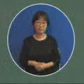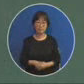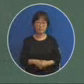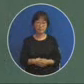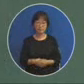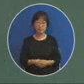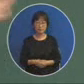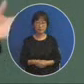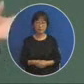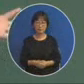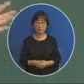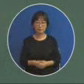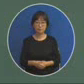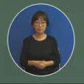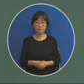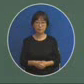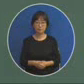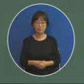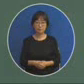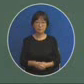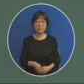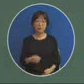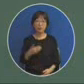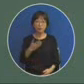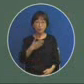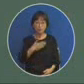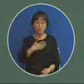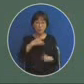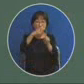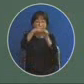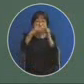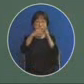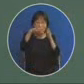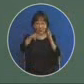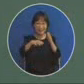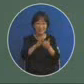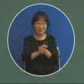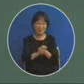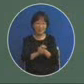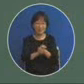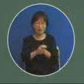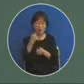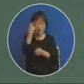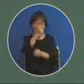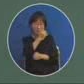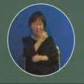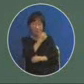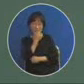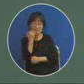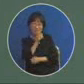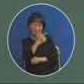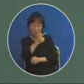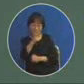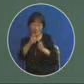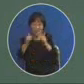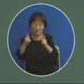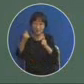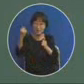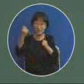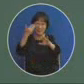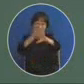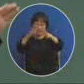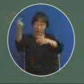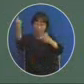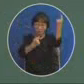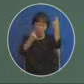교회가 다민족이 와서 내가 쉬고 기도하고 은혜 받고 말씀 나누고 각인돼 가야 되는데 그럴 수